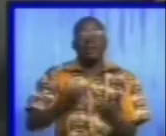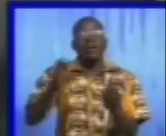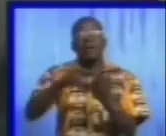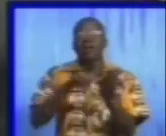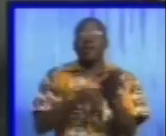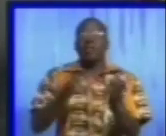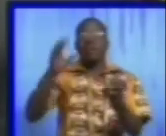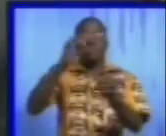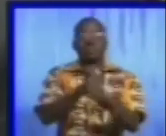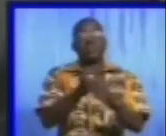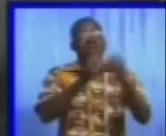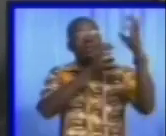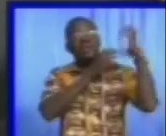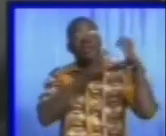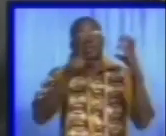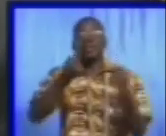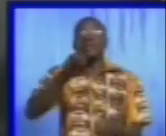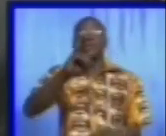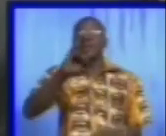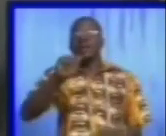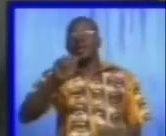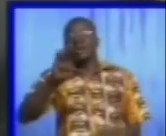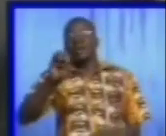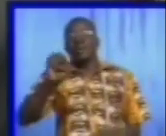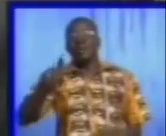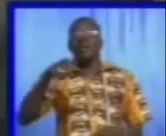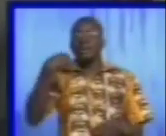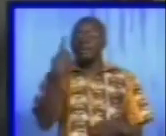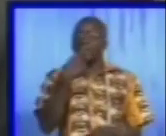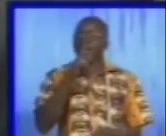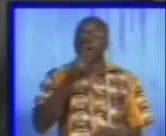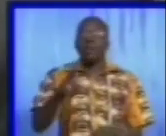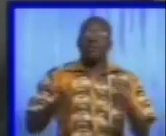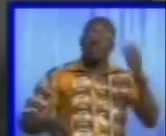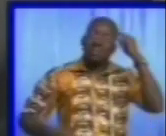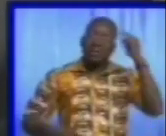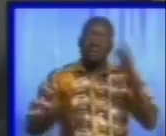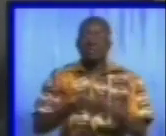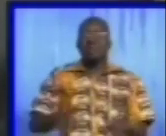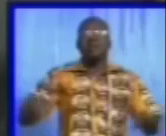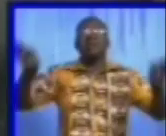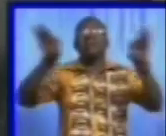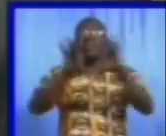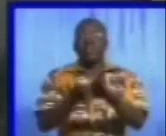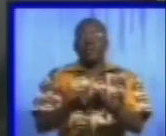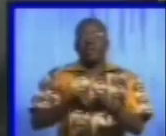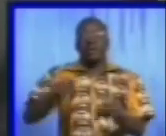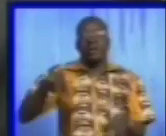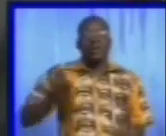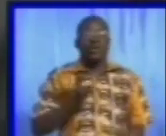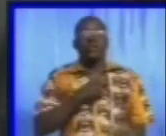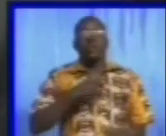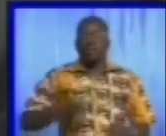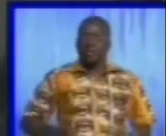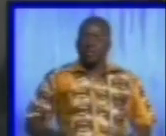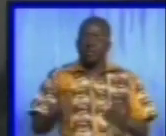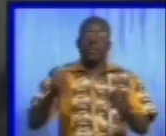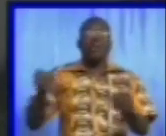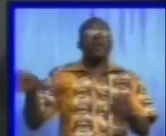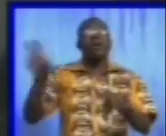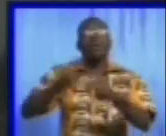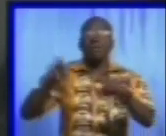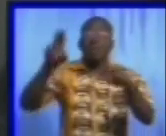la prise en charge du diabète, comme vous le savez, qui est une maladie extrêmement importante auquel nous devons faire des efforts complémentaires par rapport à